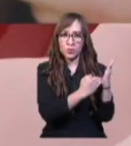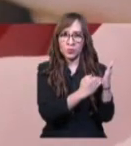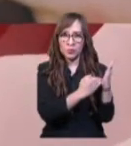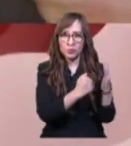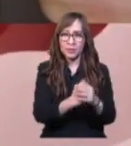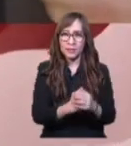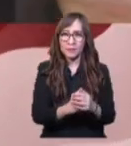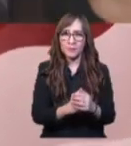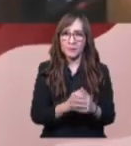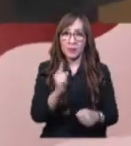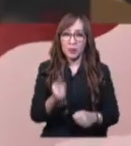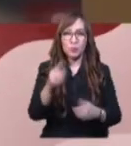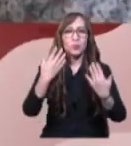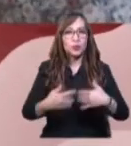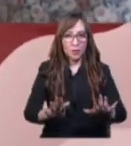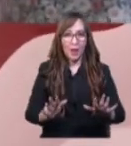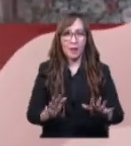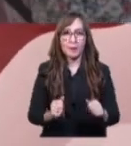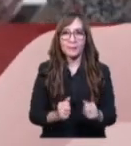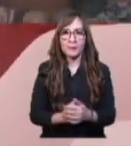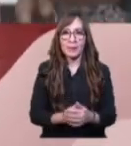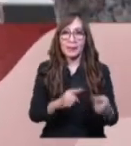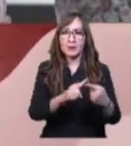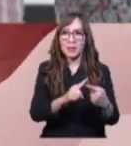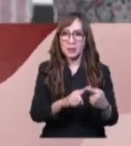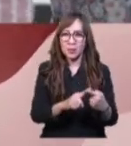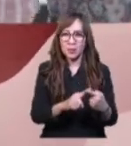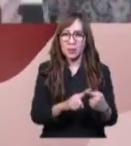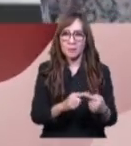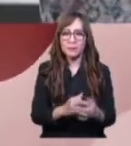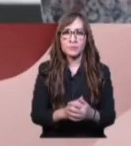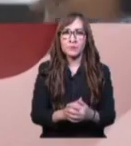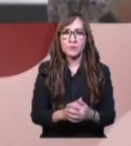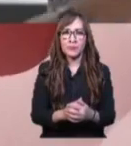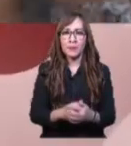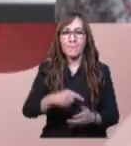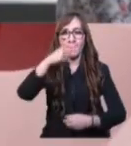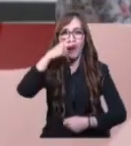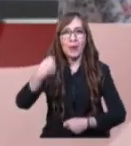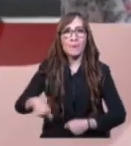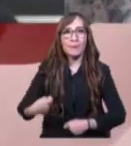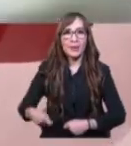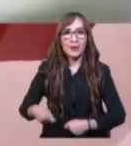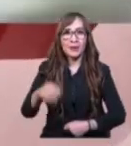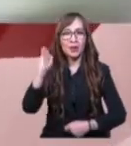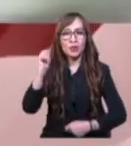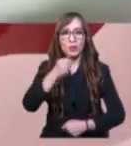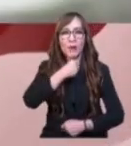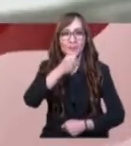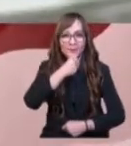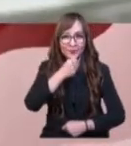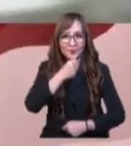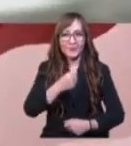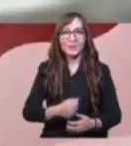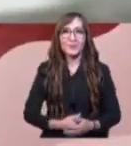cross border ilegal di e-commerce ini juga sudah mulai diadres. Ya, salah satunya sudah ada penutupan nih. Tadi siang baru saja juga Pak Menteri presscon ya bersama dengan